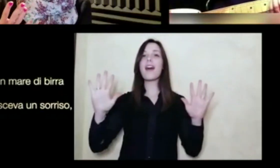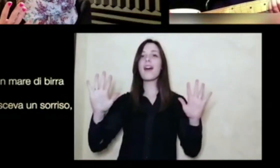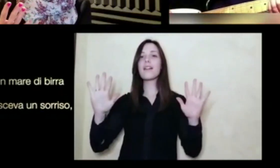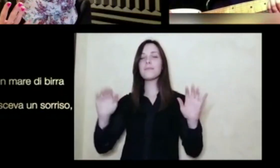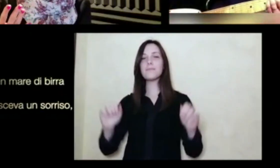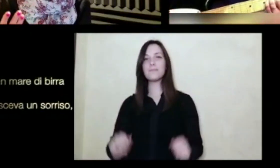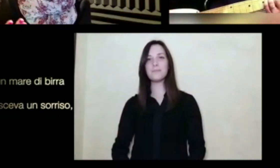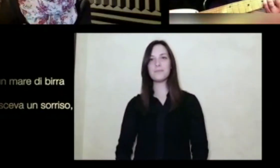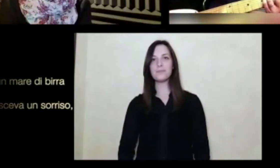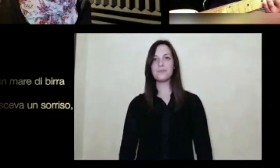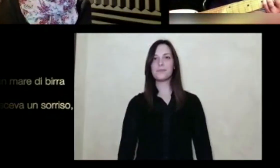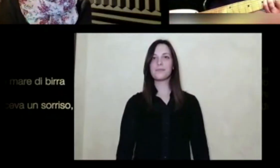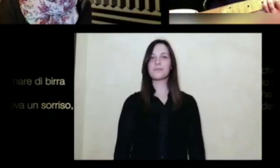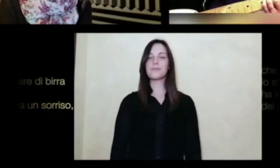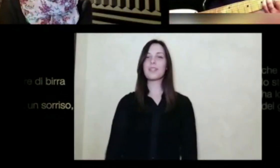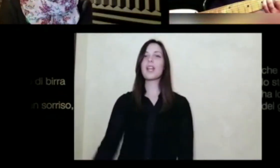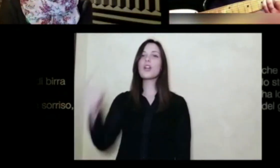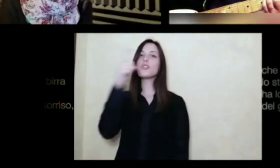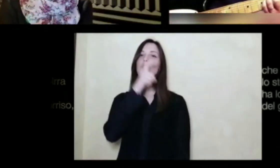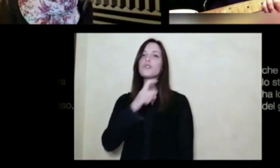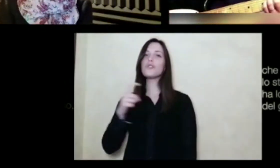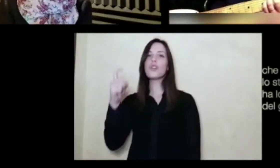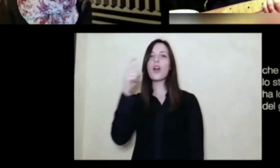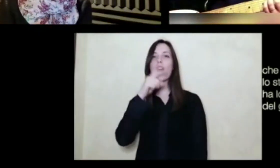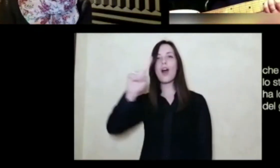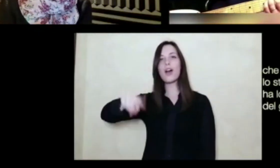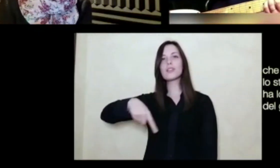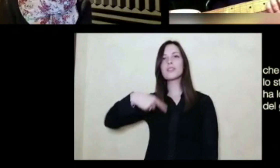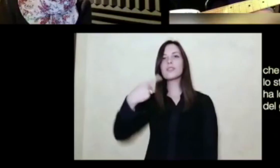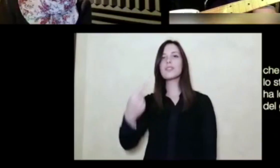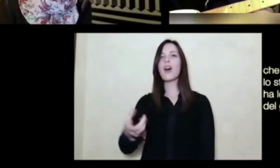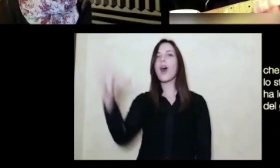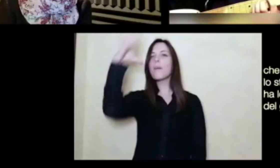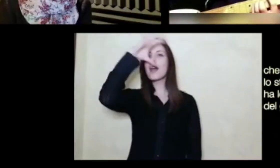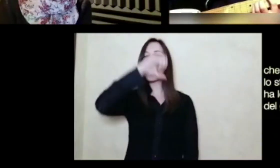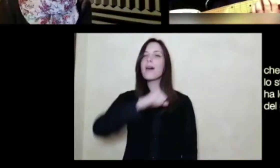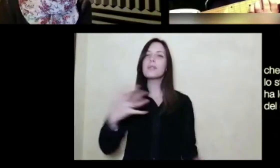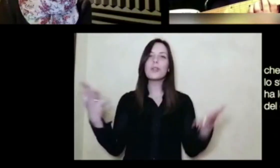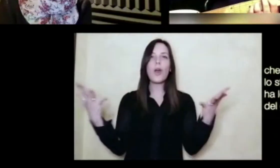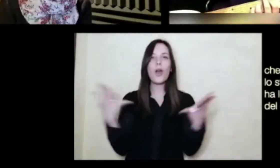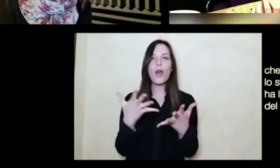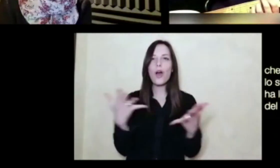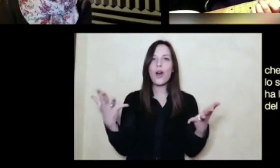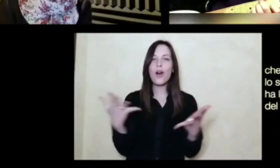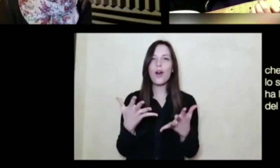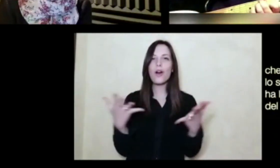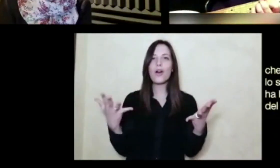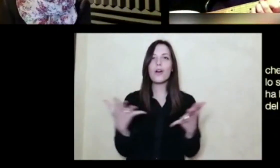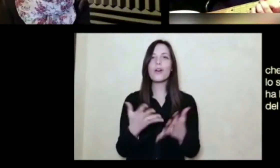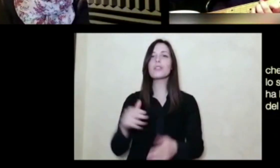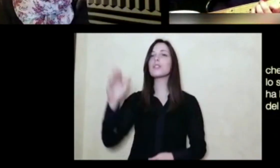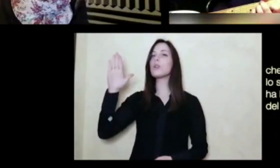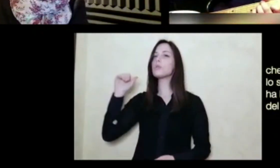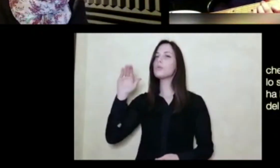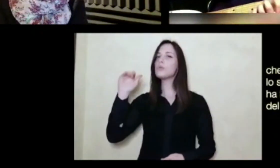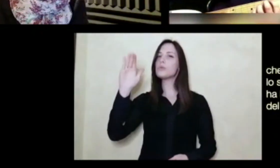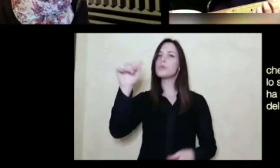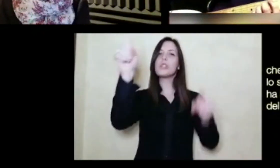ma ho visto che al mattino ogni cosa ha lo stesso